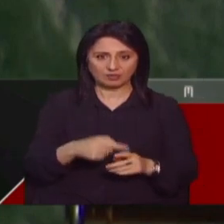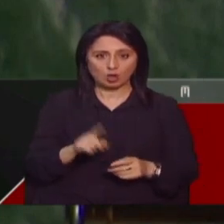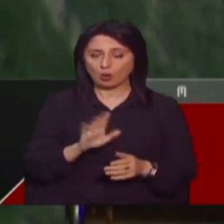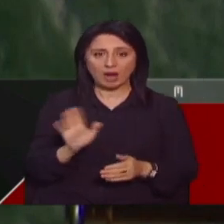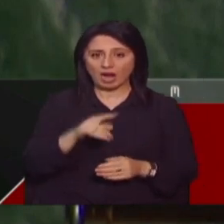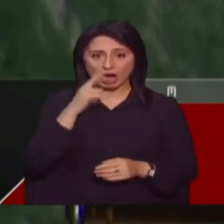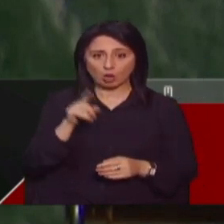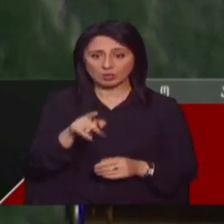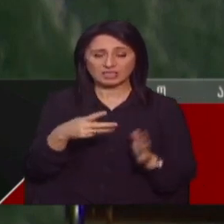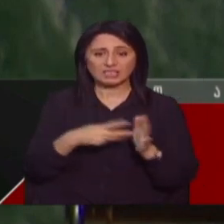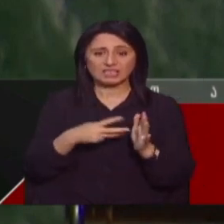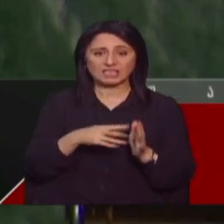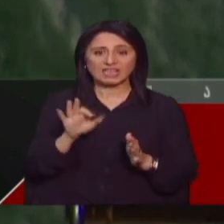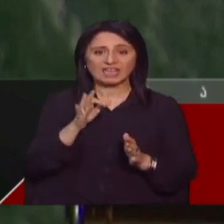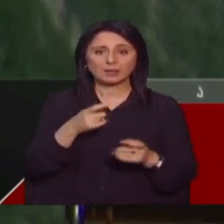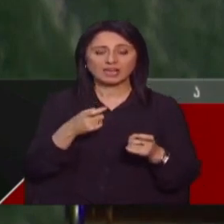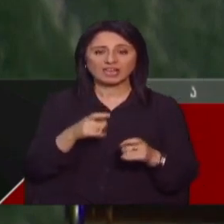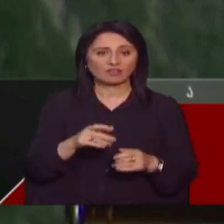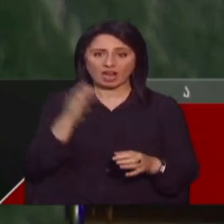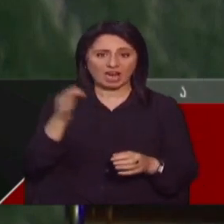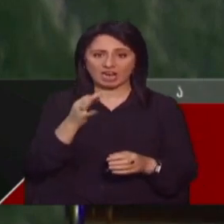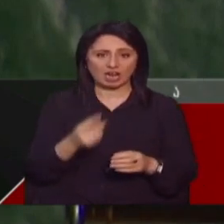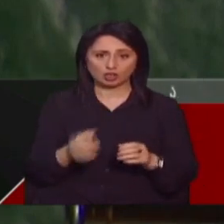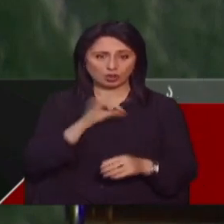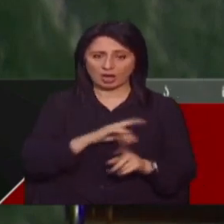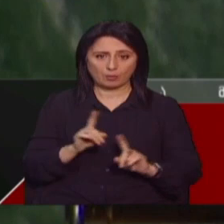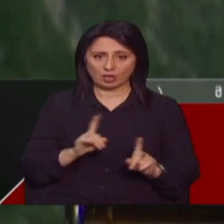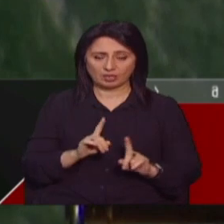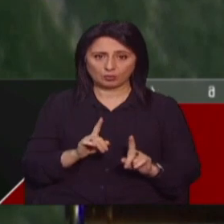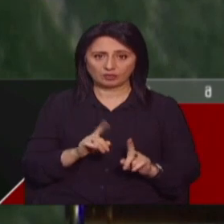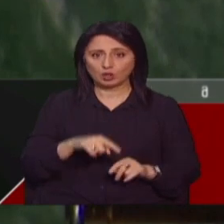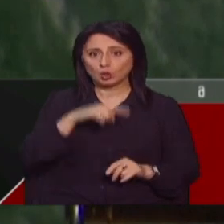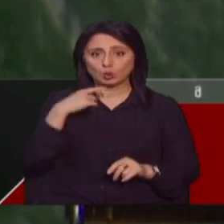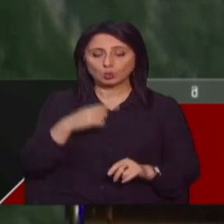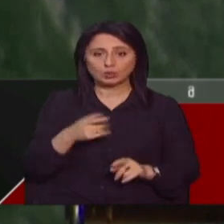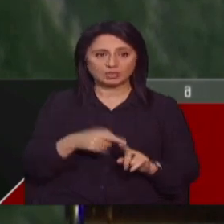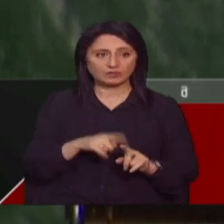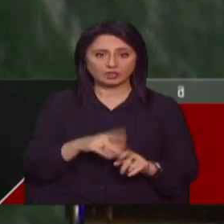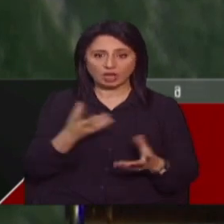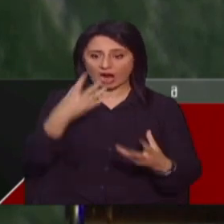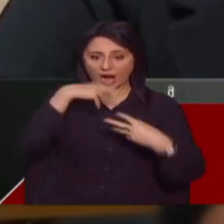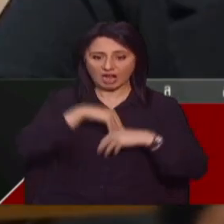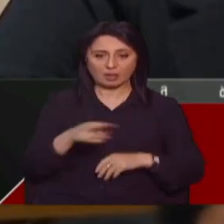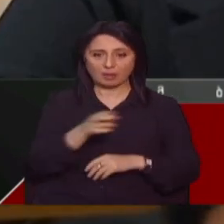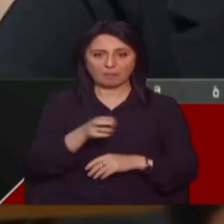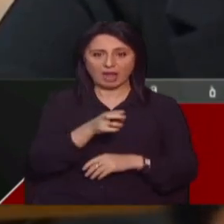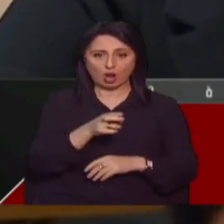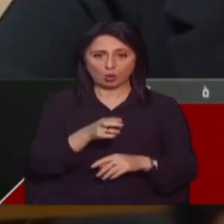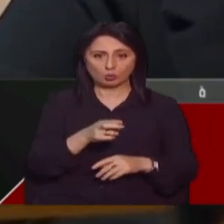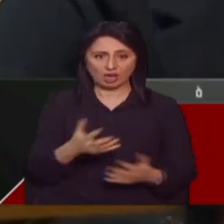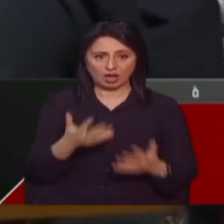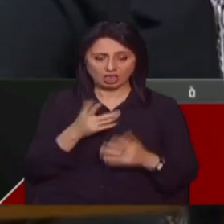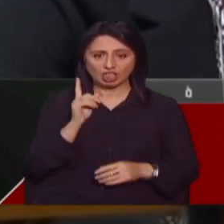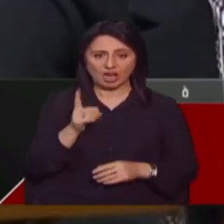არა, რუსეთი იქ სირიაში ქიმიური იარაღი არასოდეს გამოიყენებოდა. რუსეთმა თითქმის გადაყლაპა ბელორუსია. ის